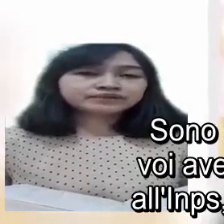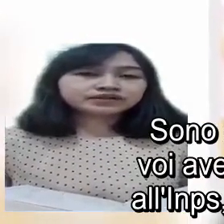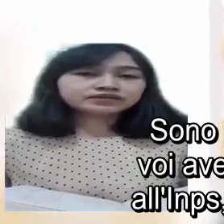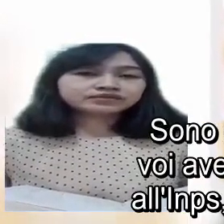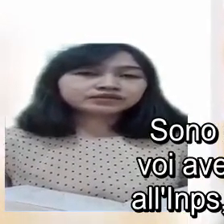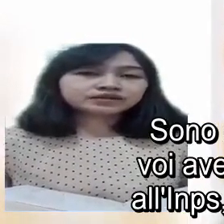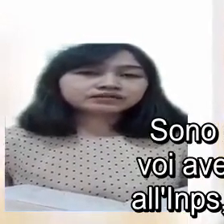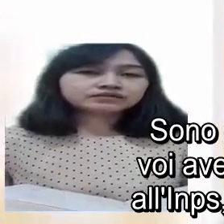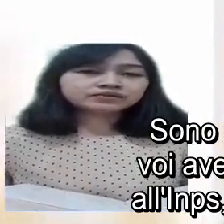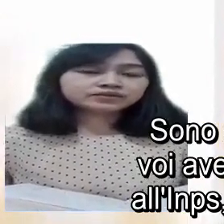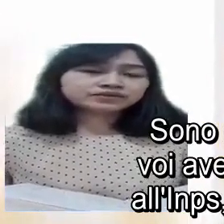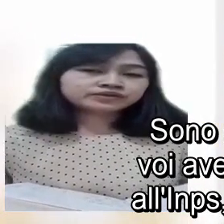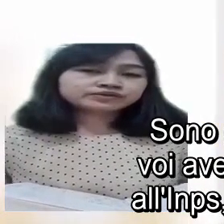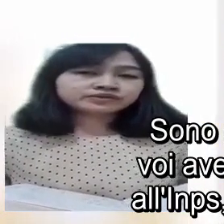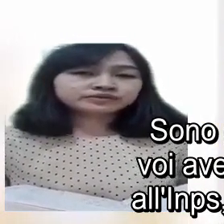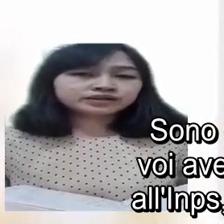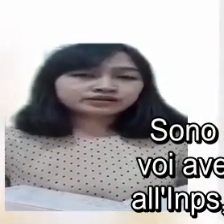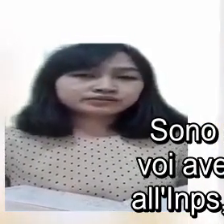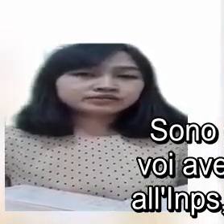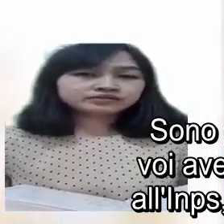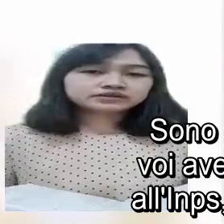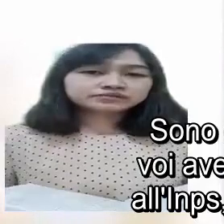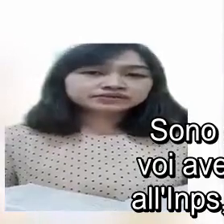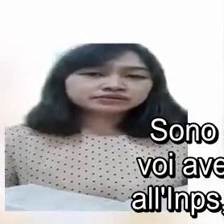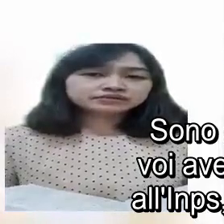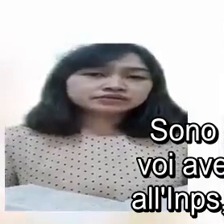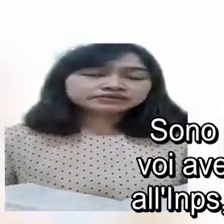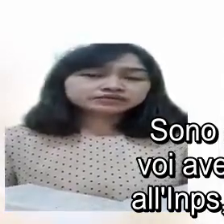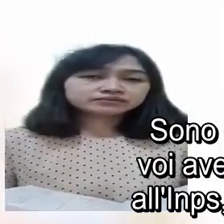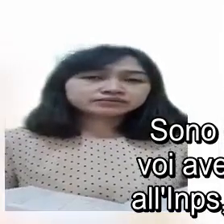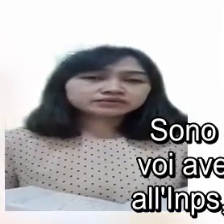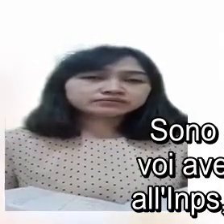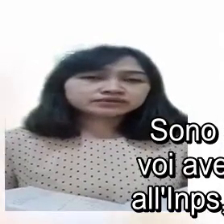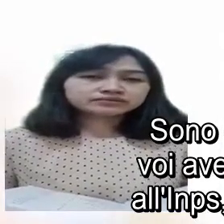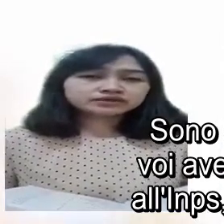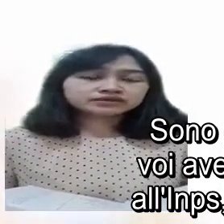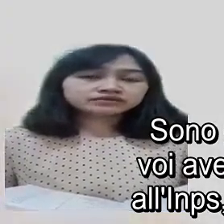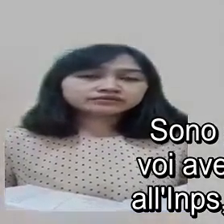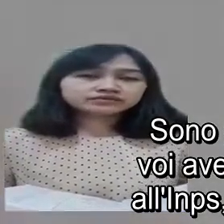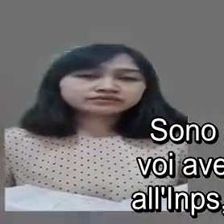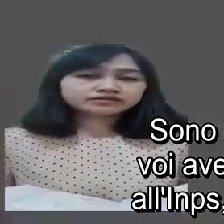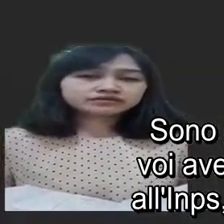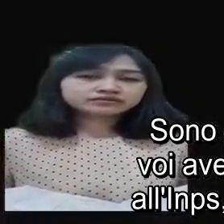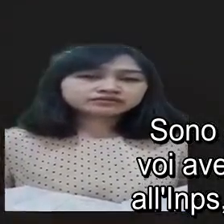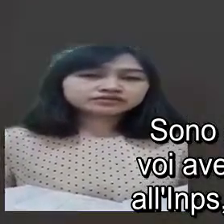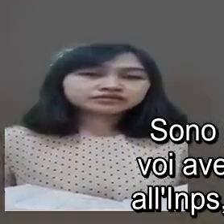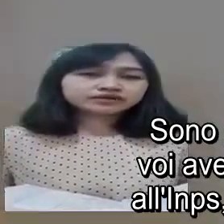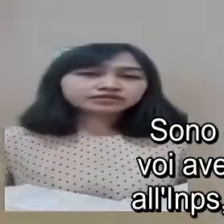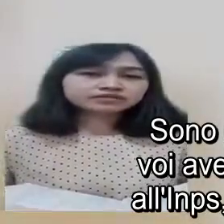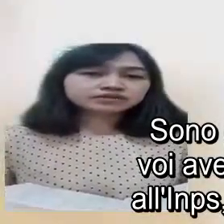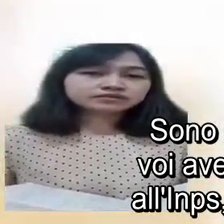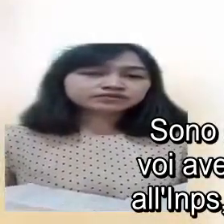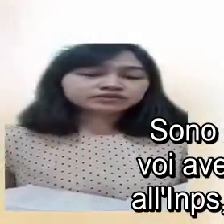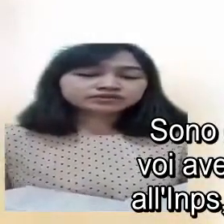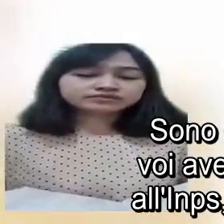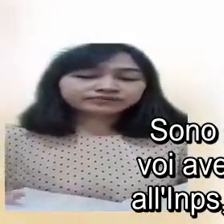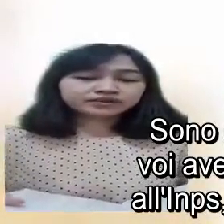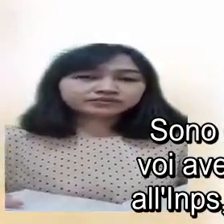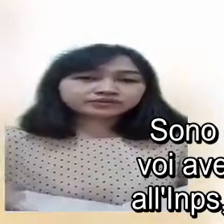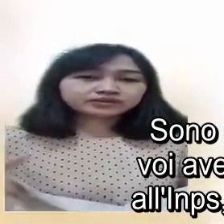Sono giorni che non dormo. Ho lottato per le persone che voi avete abbandonato. Mia moglie è disoccupata.